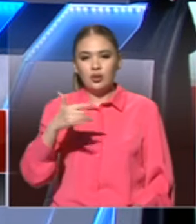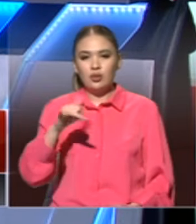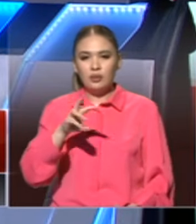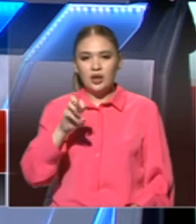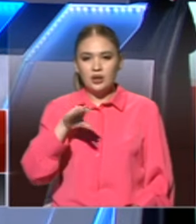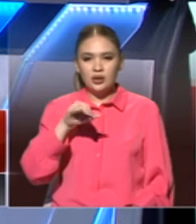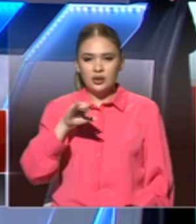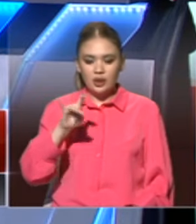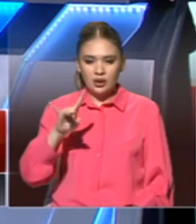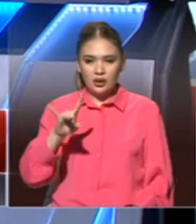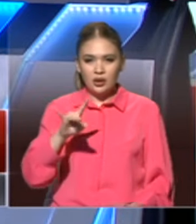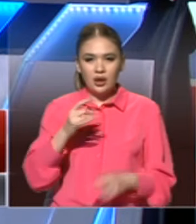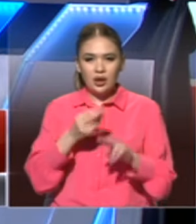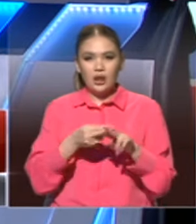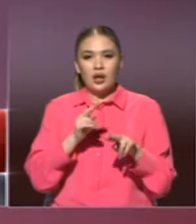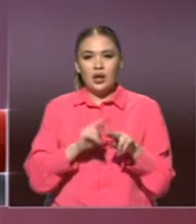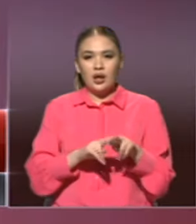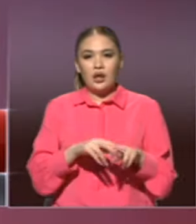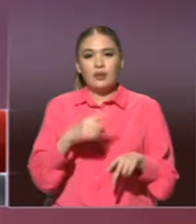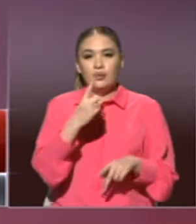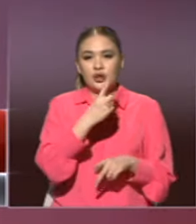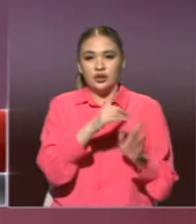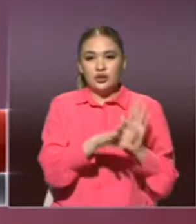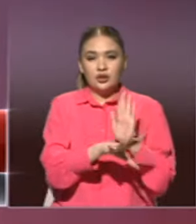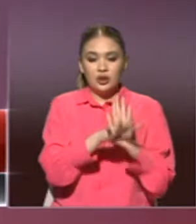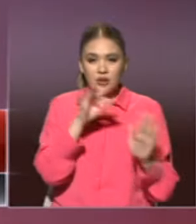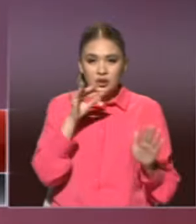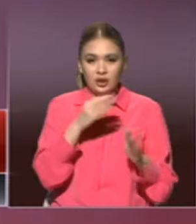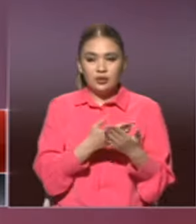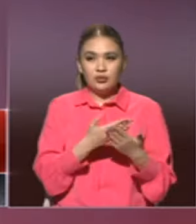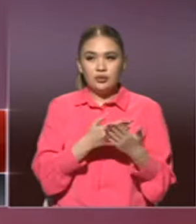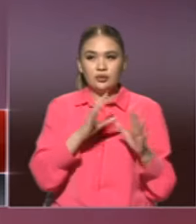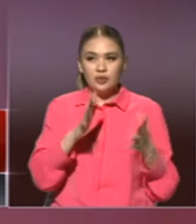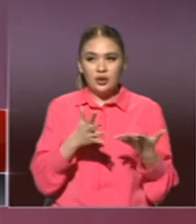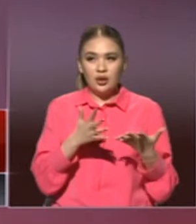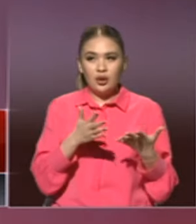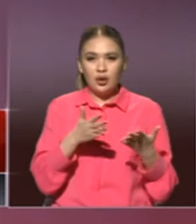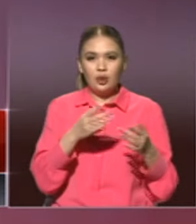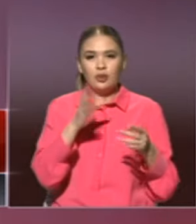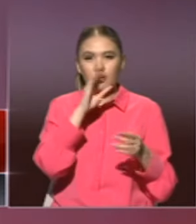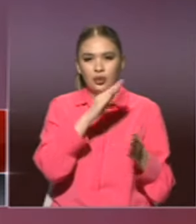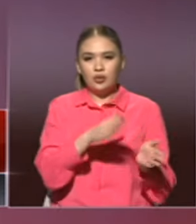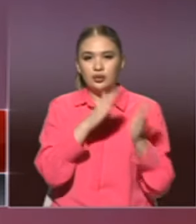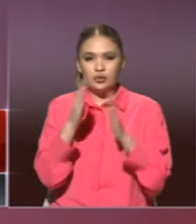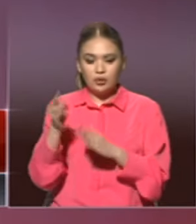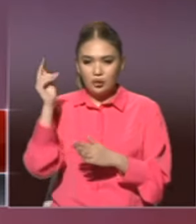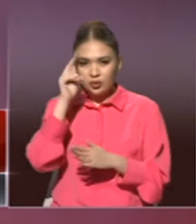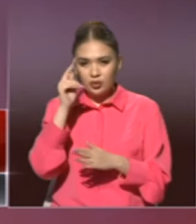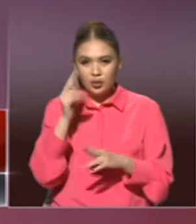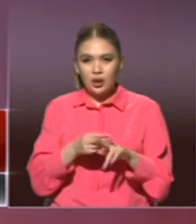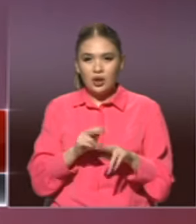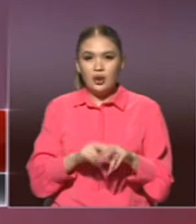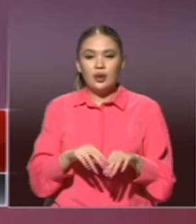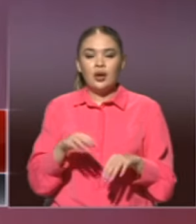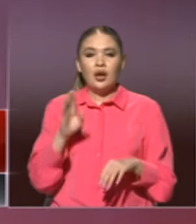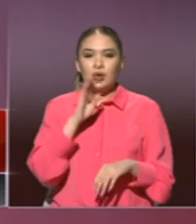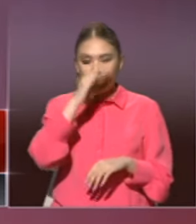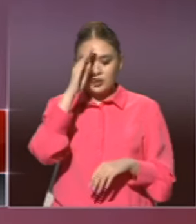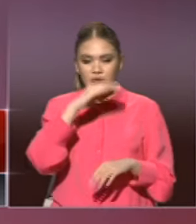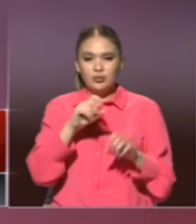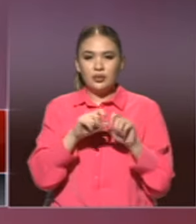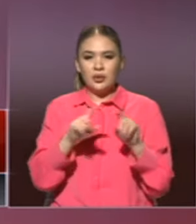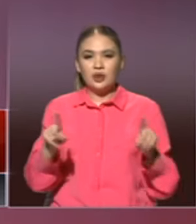бағыты. Жаратылыстану бағытындағы оқушылар кезінде гуманитарлық бағытта оқу жүреді. Ата-анасы мектеп жақын, осы жерде